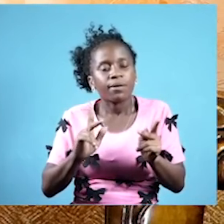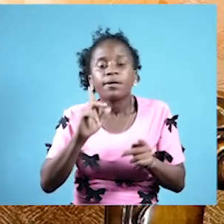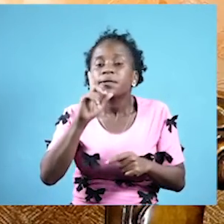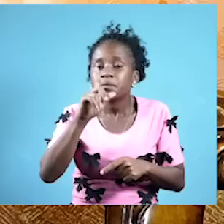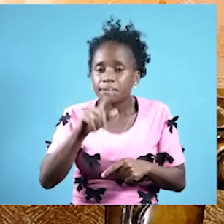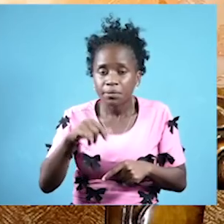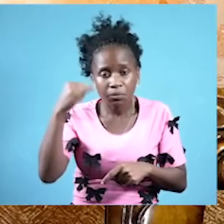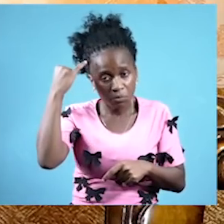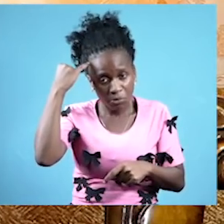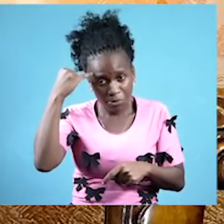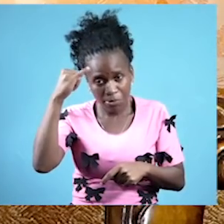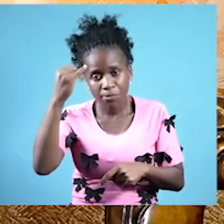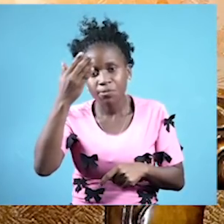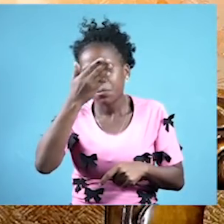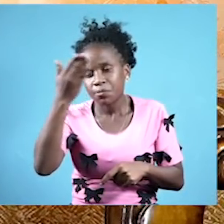Kama nina ushauri